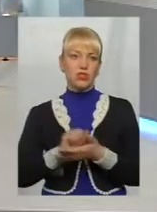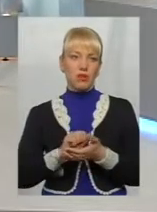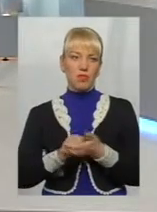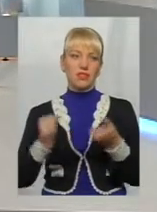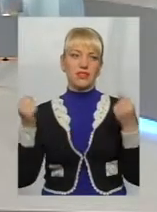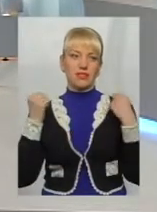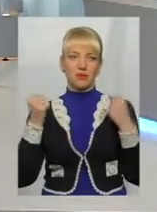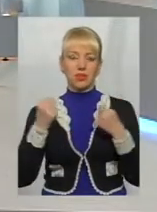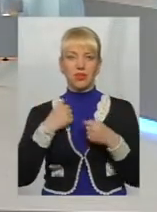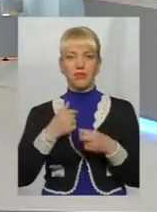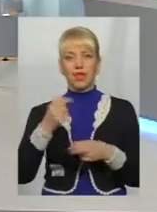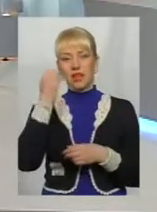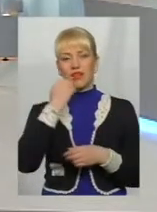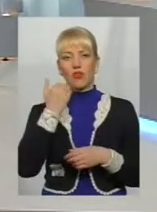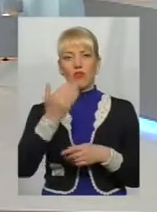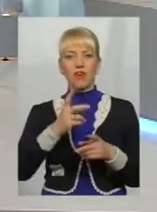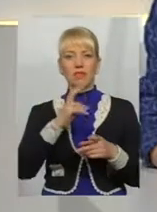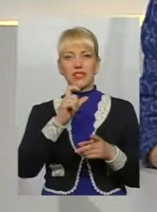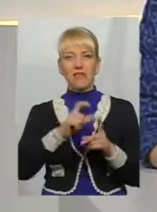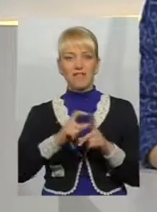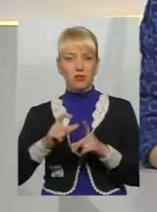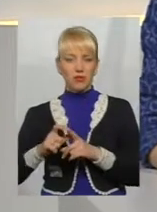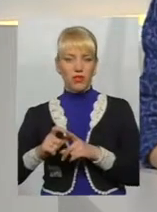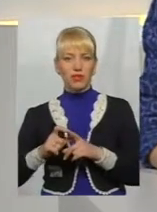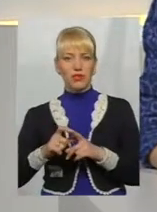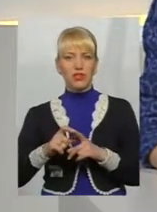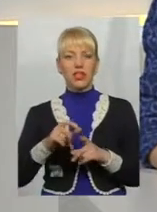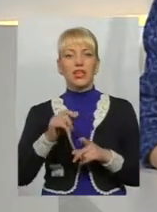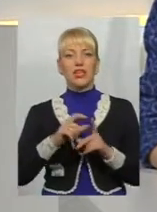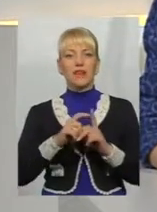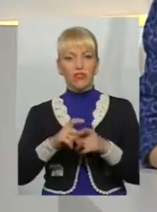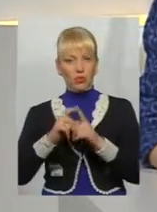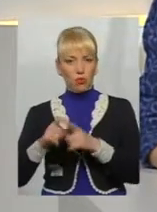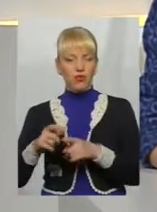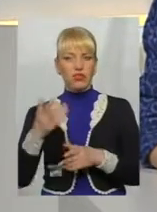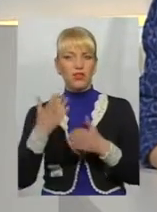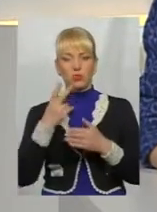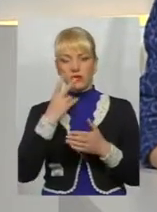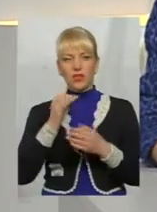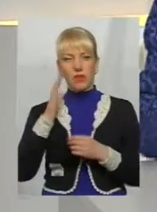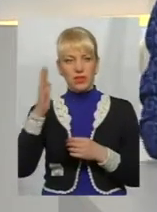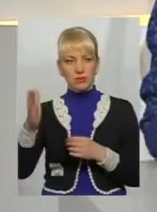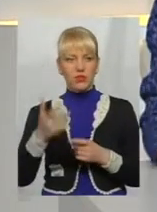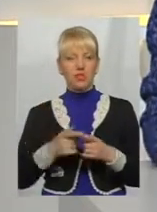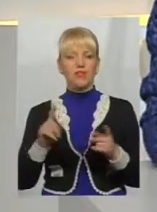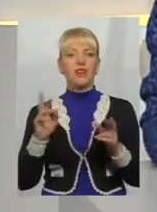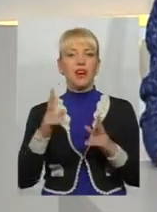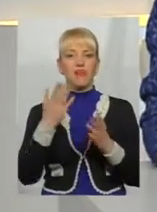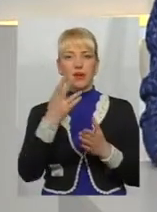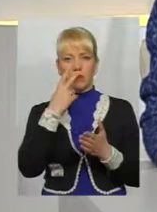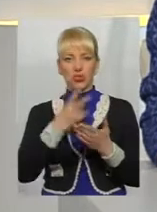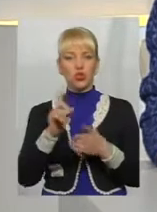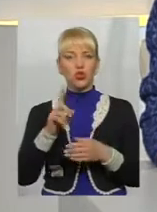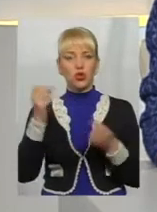спортом. Дякую вам за відповіді. Власне, якщо поглянути на перспективи, як ви бачите, що